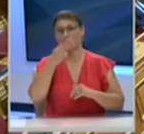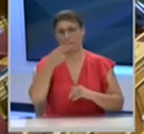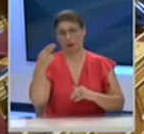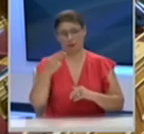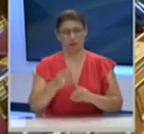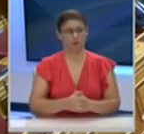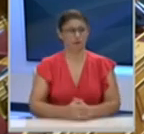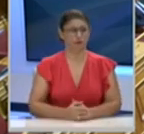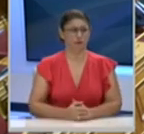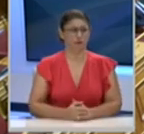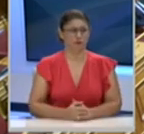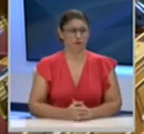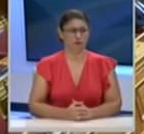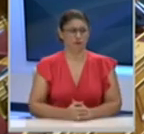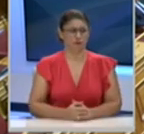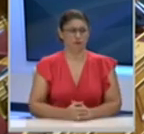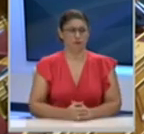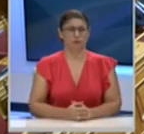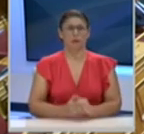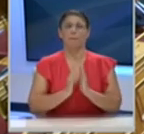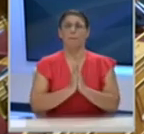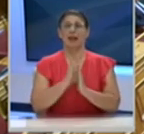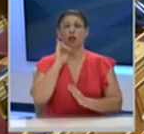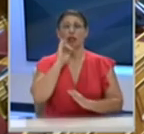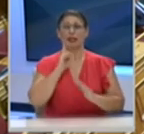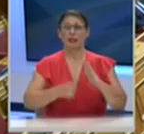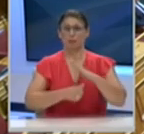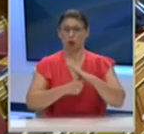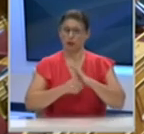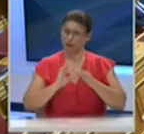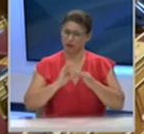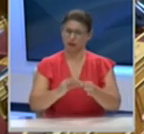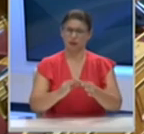Παρακαλώ, κύριε συνάδελφοι. Παρακαλώ, κύριε Πρόεδρε, συνεχίστε.